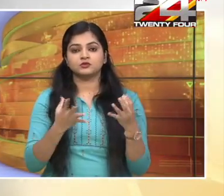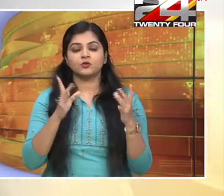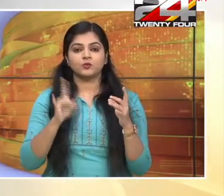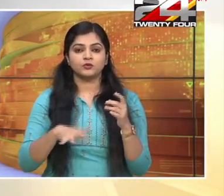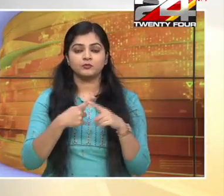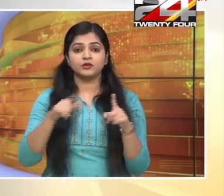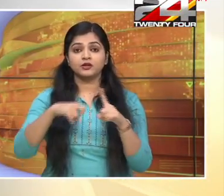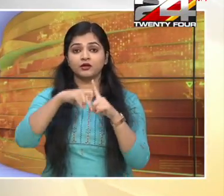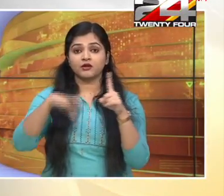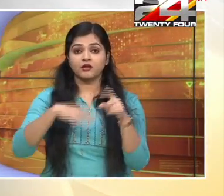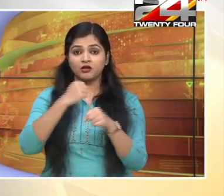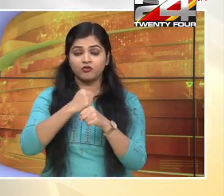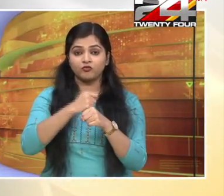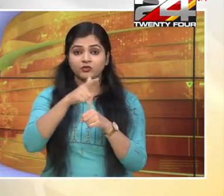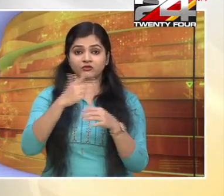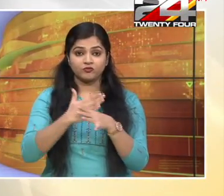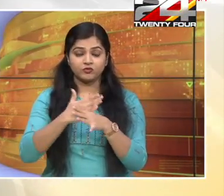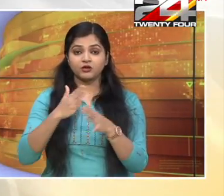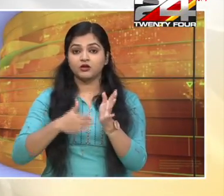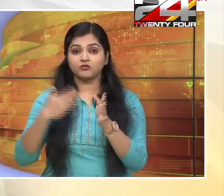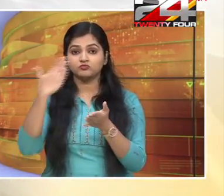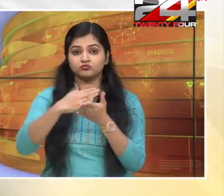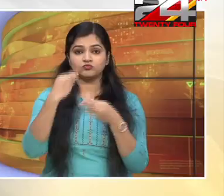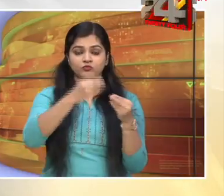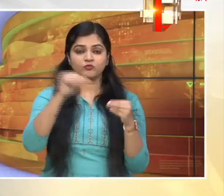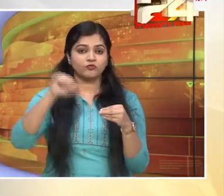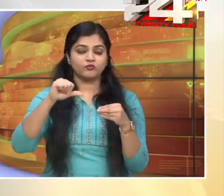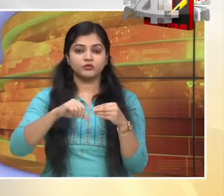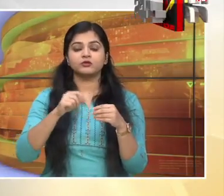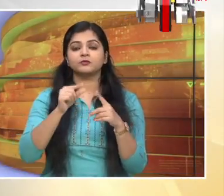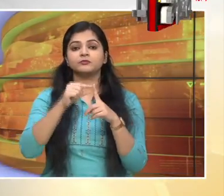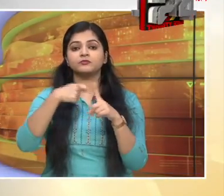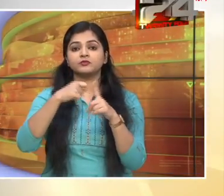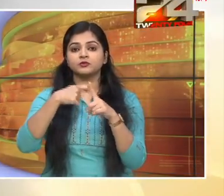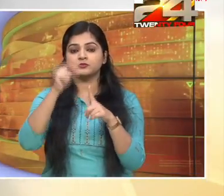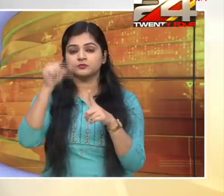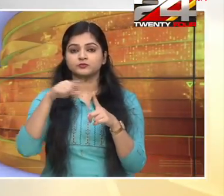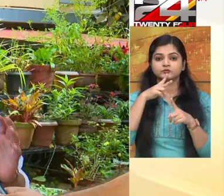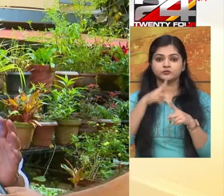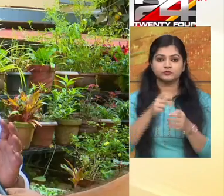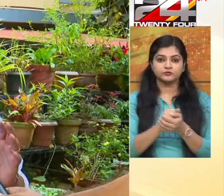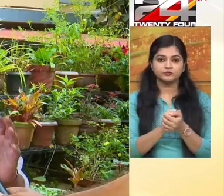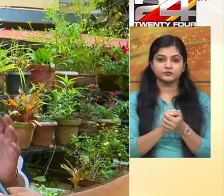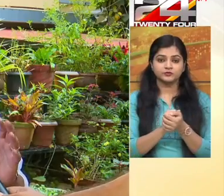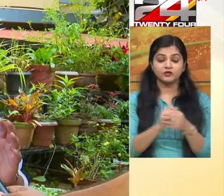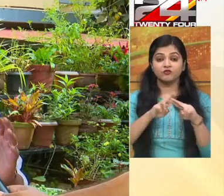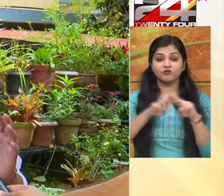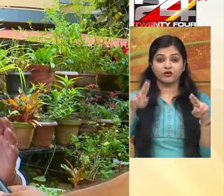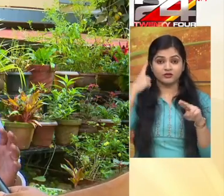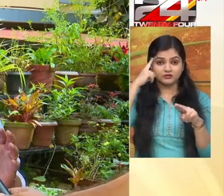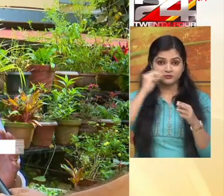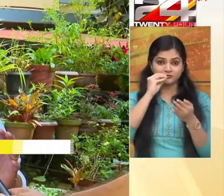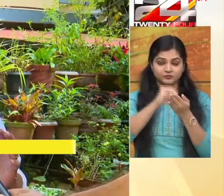സർക്കാരിന്റെ പ്രവർത്തനങ്ങളെ റെയിൽവേക്ക് തടസ്സപ്പെടുത്താൻ കഴിയില്ലെന്നും PK കൃഷ്ണദാസ് 24നോട് പറഞ്ഞു. അന്തിമ അനുമതിക്ക് വേണ്ടി ഇന്ത്യൻ